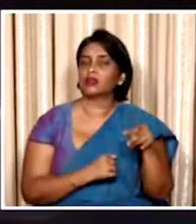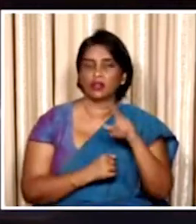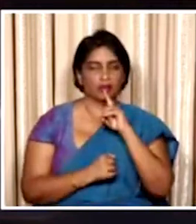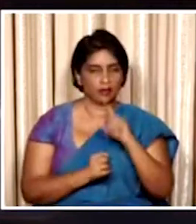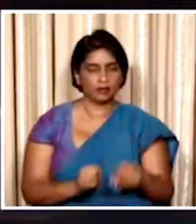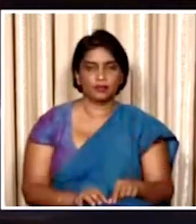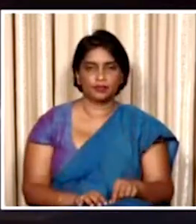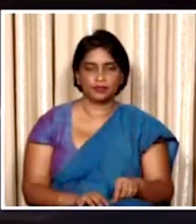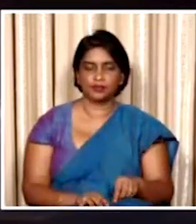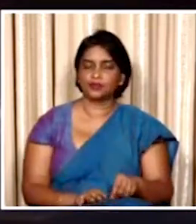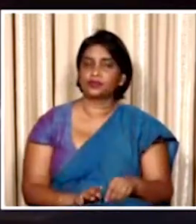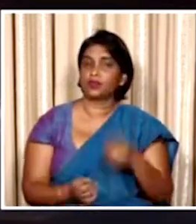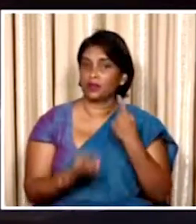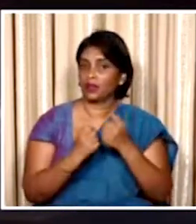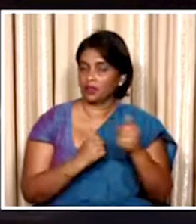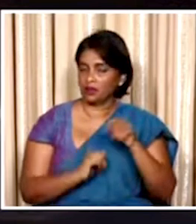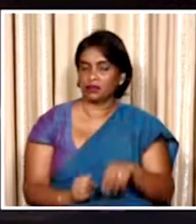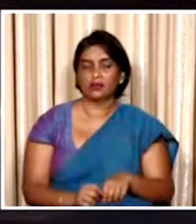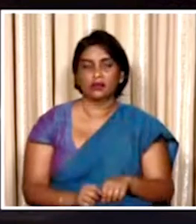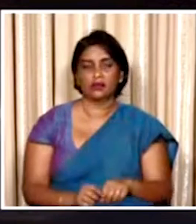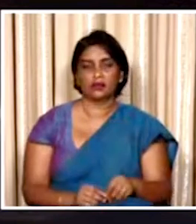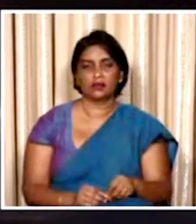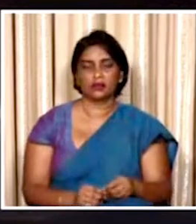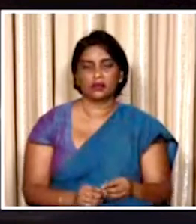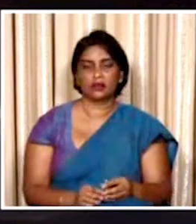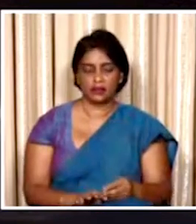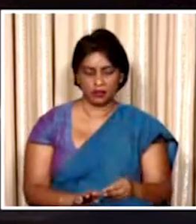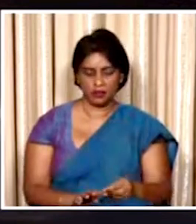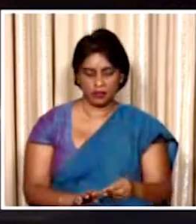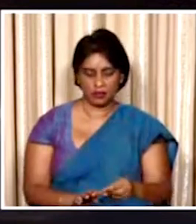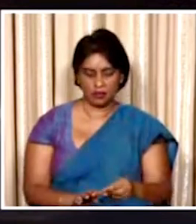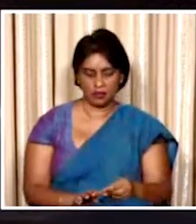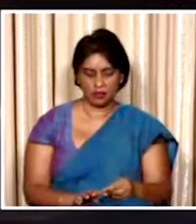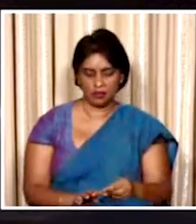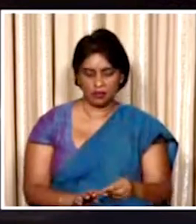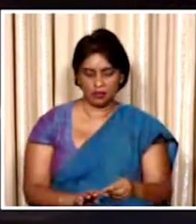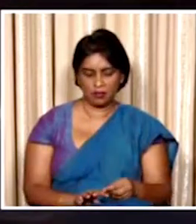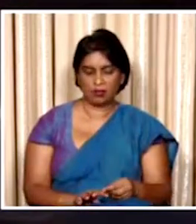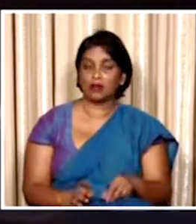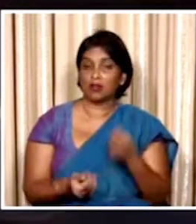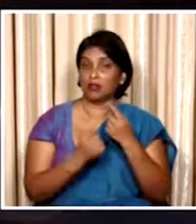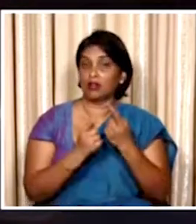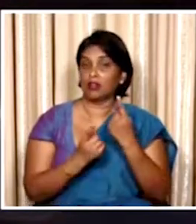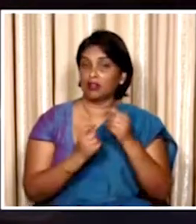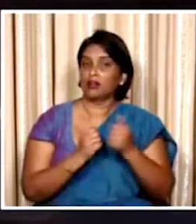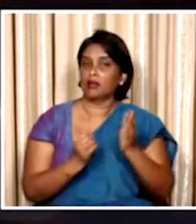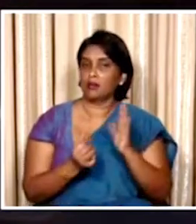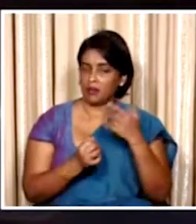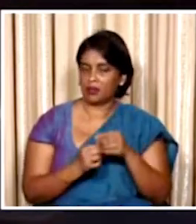වර්තාවේ තියෙනවා. ඉතින් ඒ ගැන පරීක්ෂණයක් යනවා. ඒ අයට අදාළ නීත්‍ය දඩුවම් ලබා දීම කළ යුතුයි. ඒ පරීක්ෂණයත් ආරම්භ වෙලා